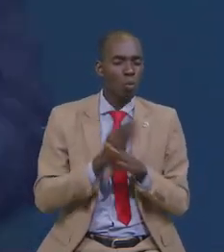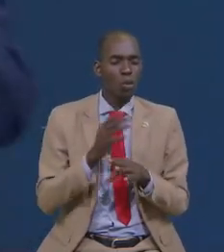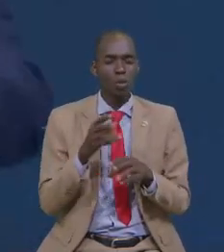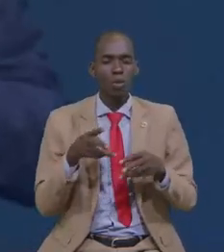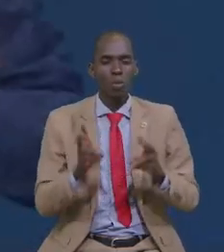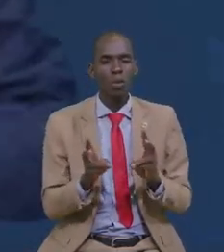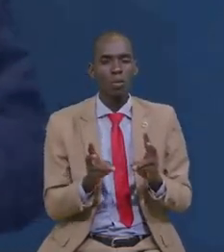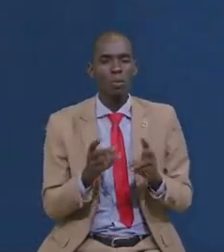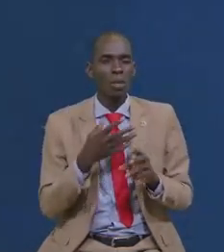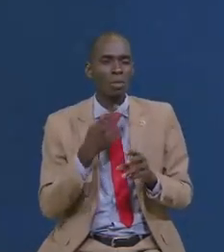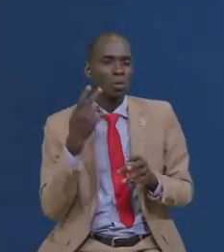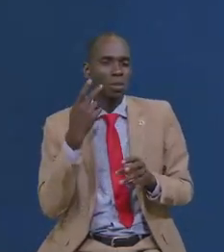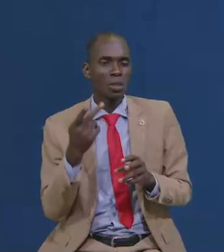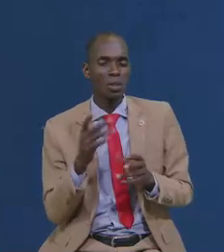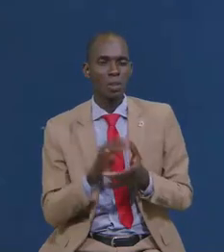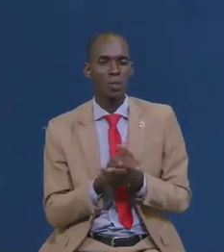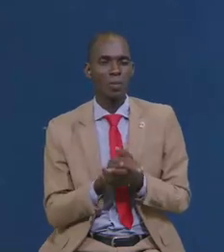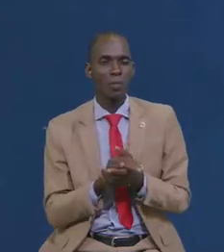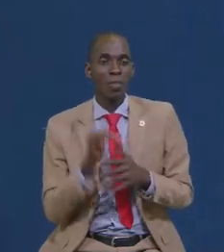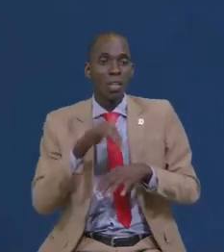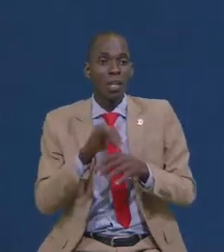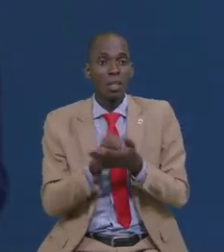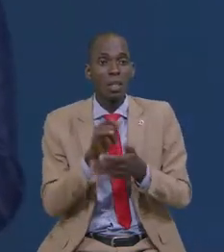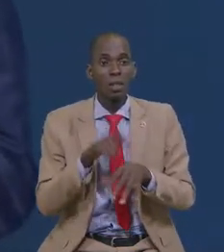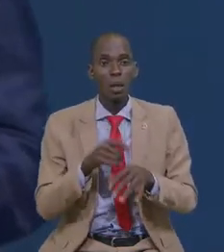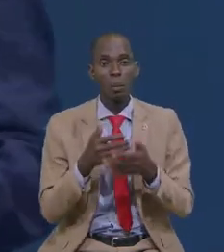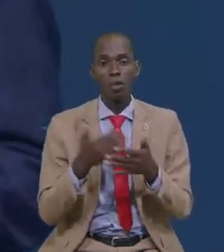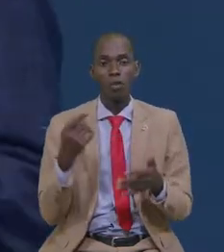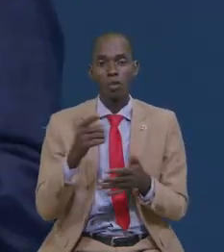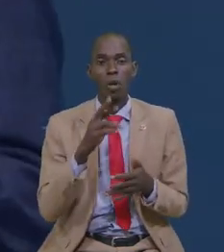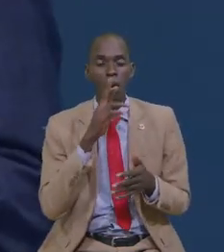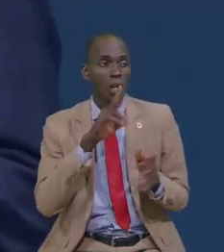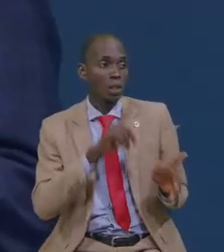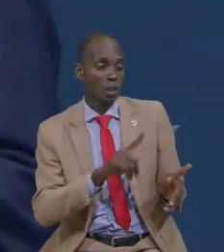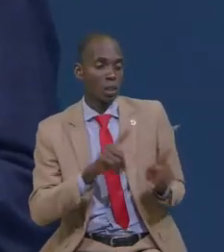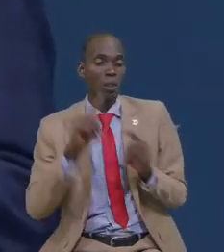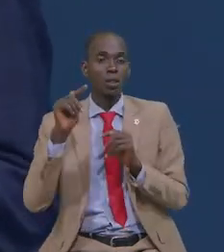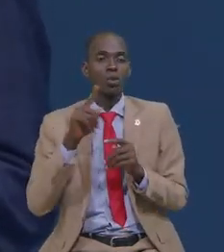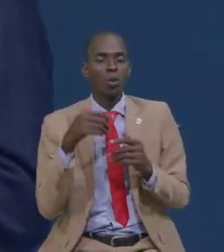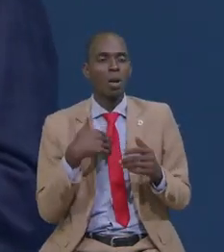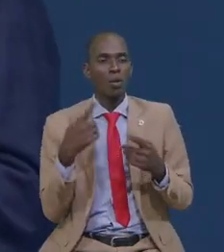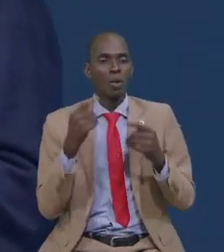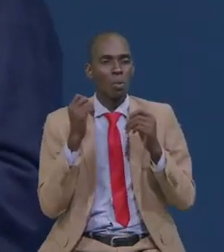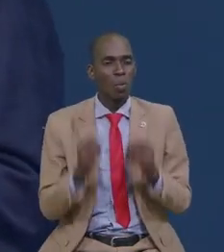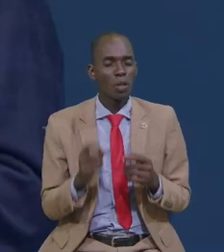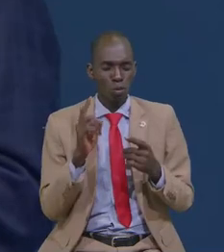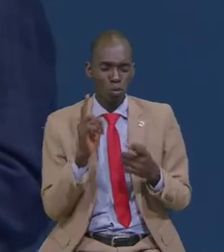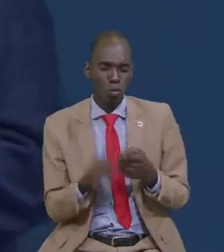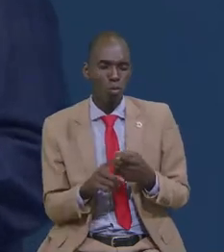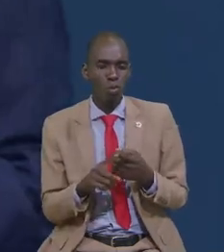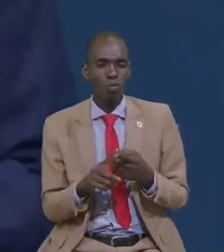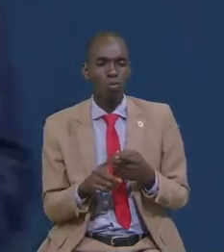ils vous transplantent du lieu de l'utilité et en ce temps-là, avant que tu ne sois